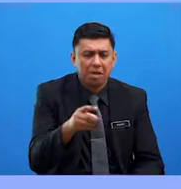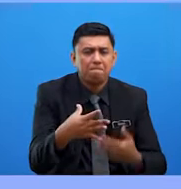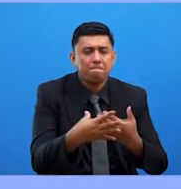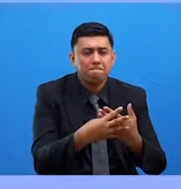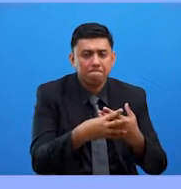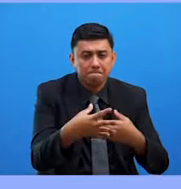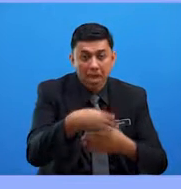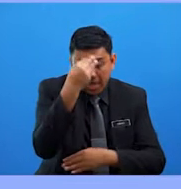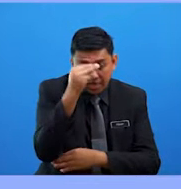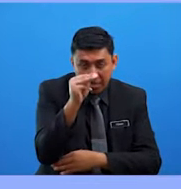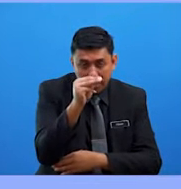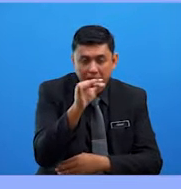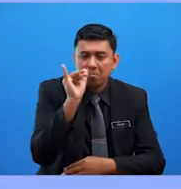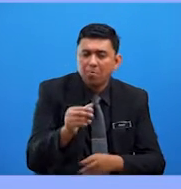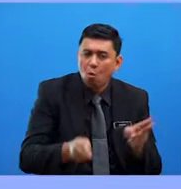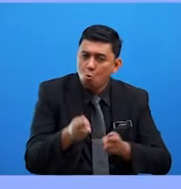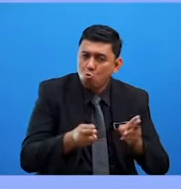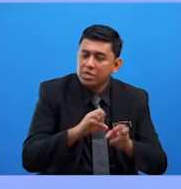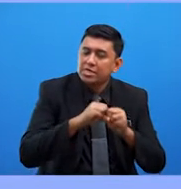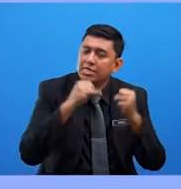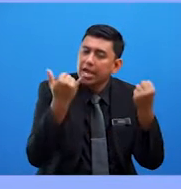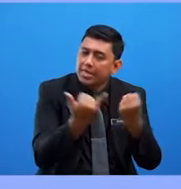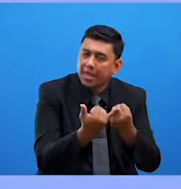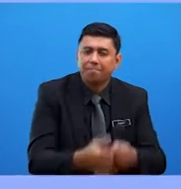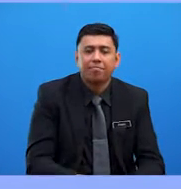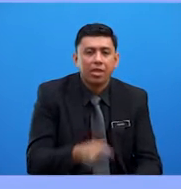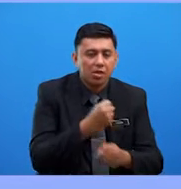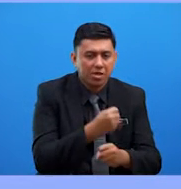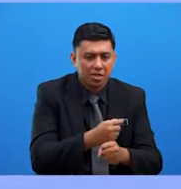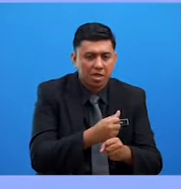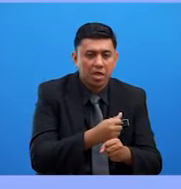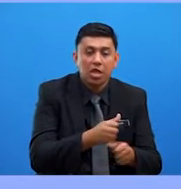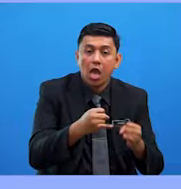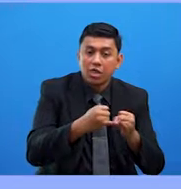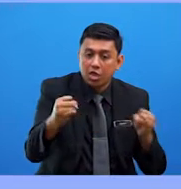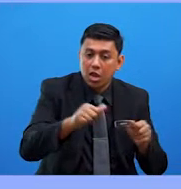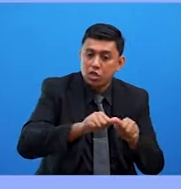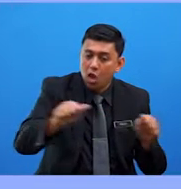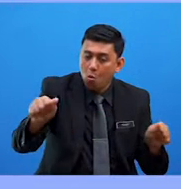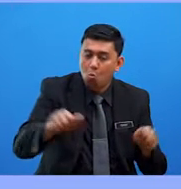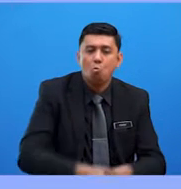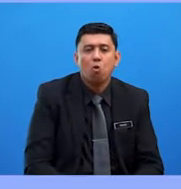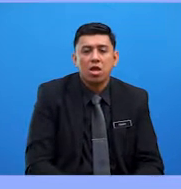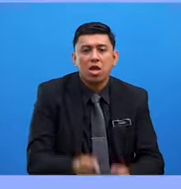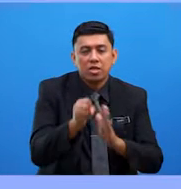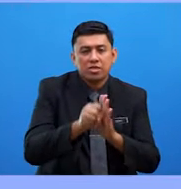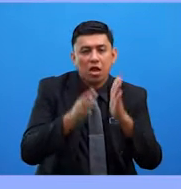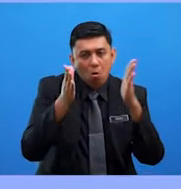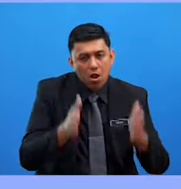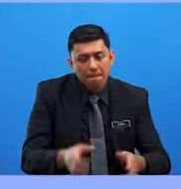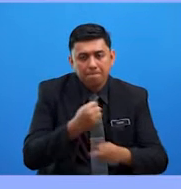dalam menguruskan syarikat gergasi. Kelima, pekerjaan jarak jauh, di mana seorang